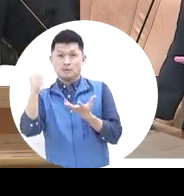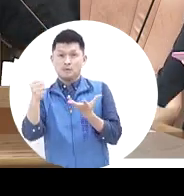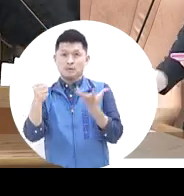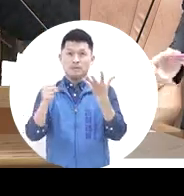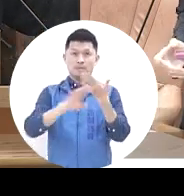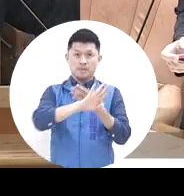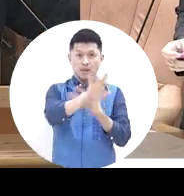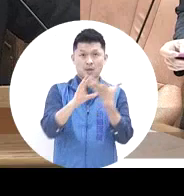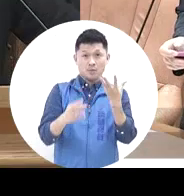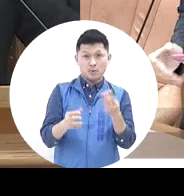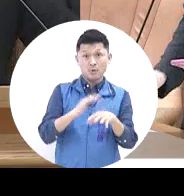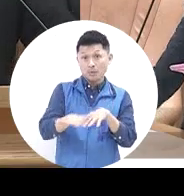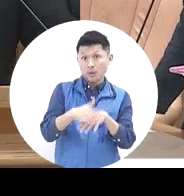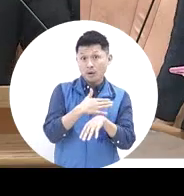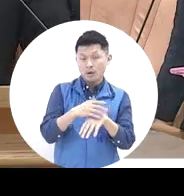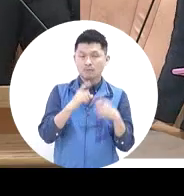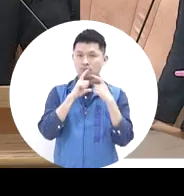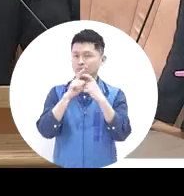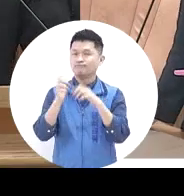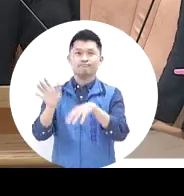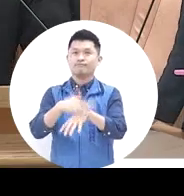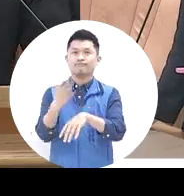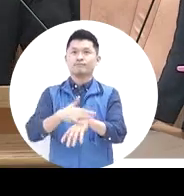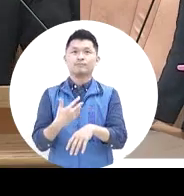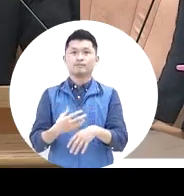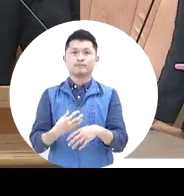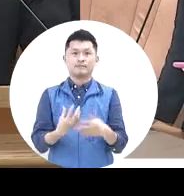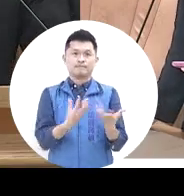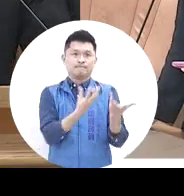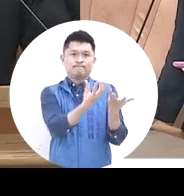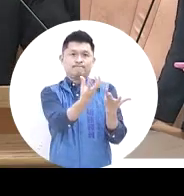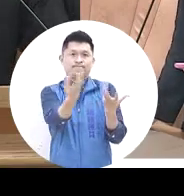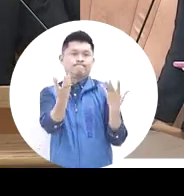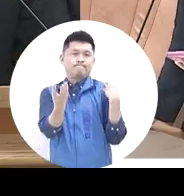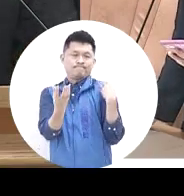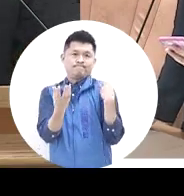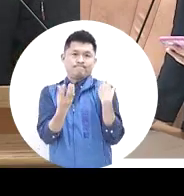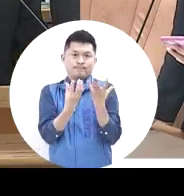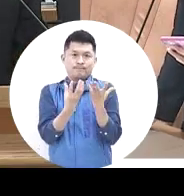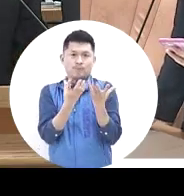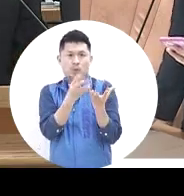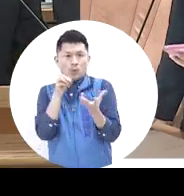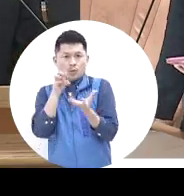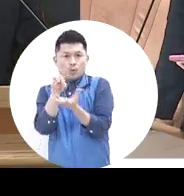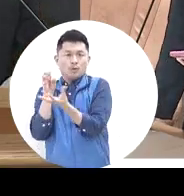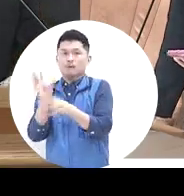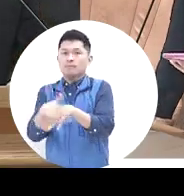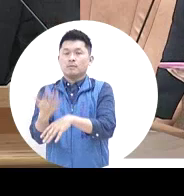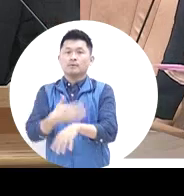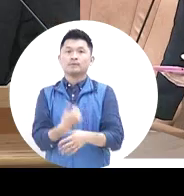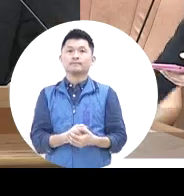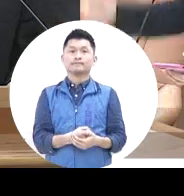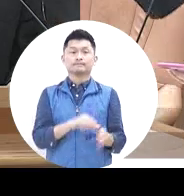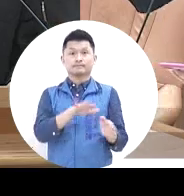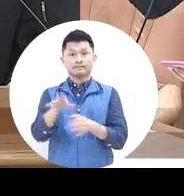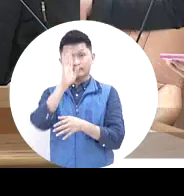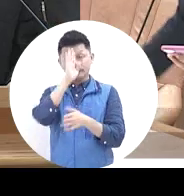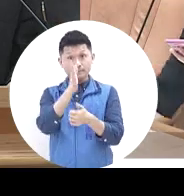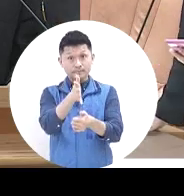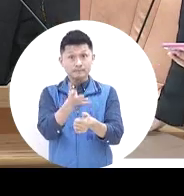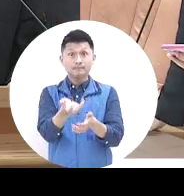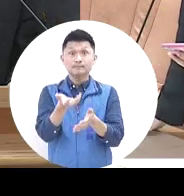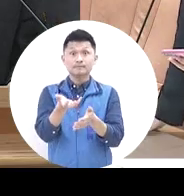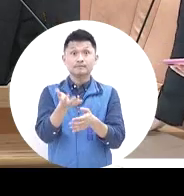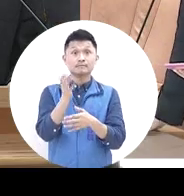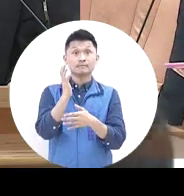该不会，我们会做适度的调整，都不会去排挤到各单位的预算。 是，好，谢谢市长。那接下来请教，就是刚您施政